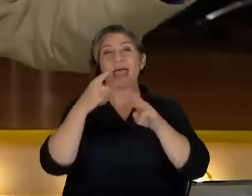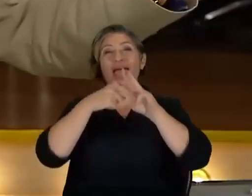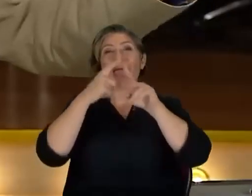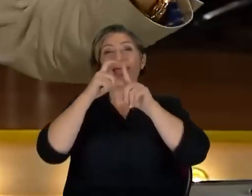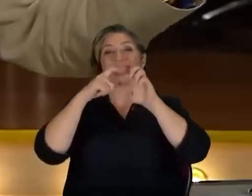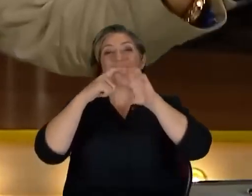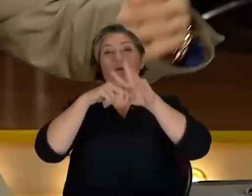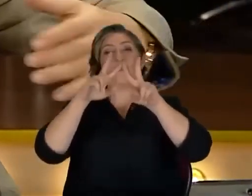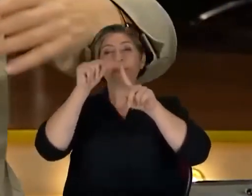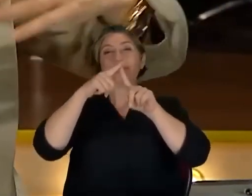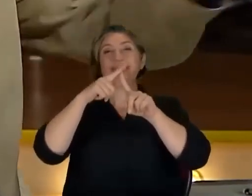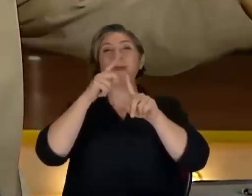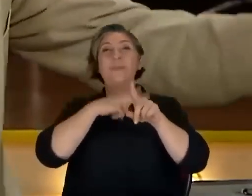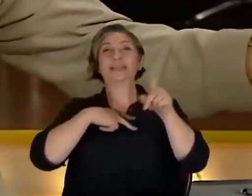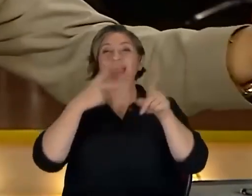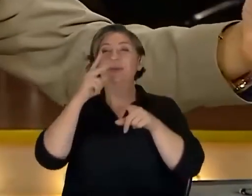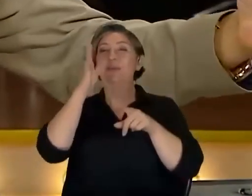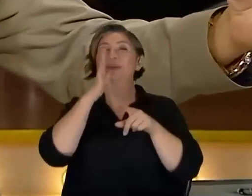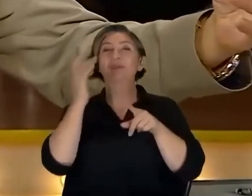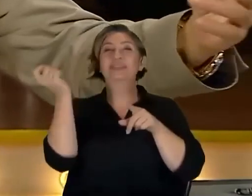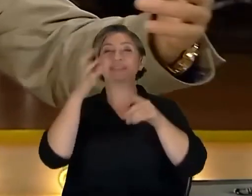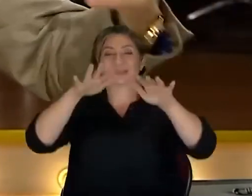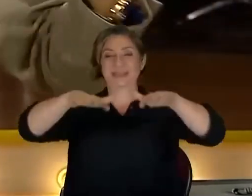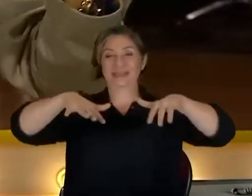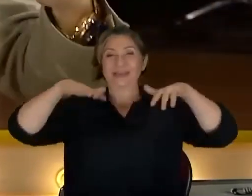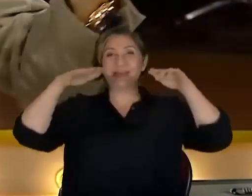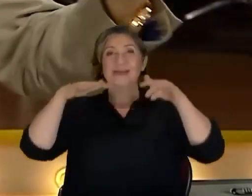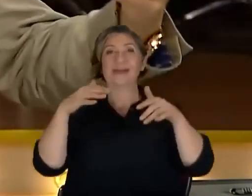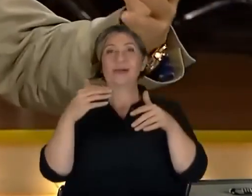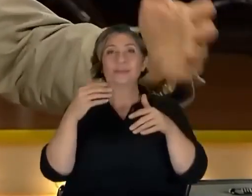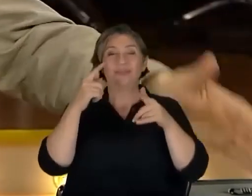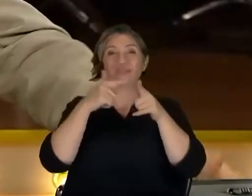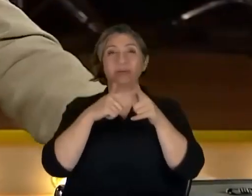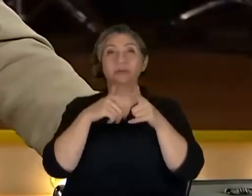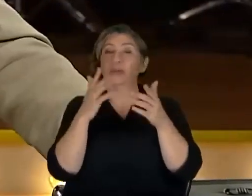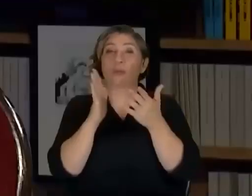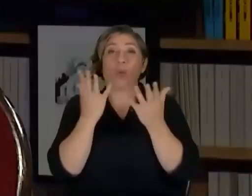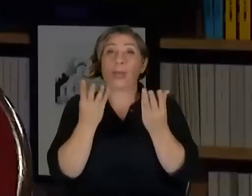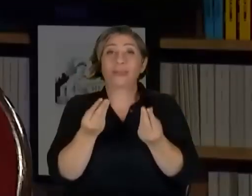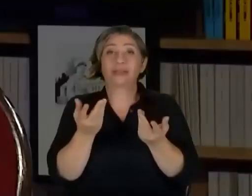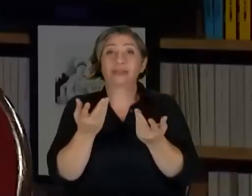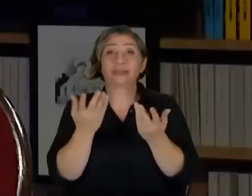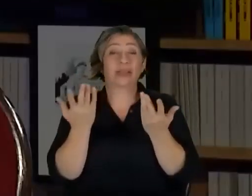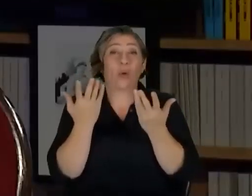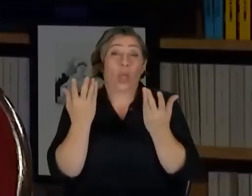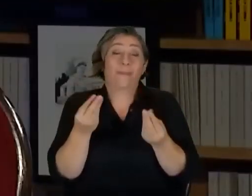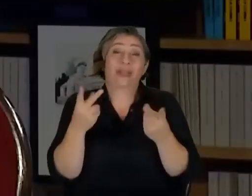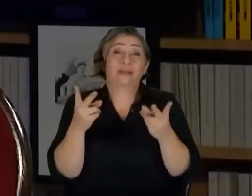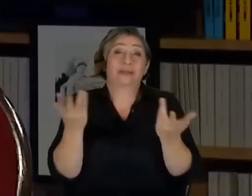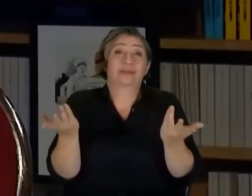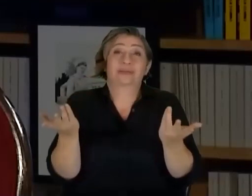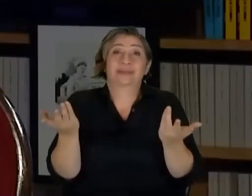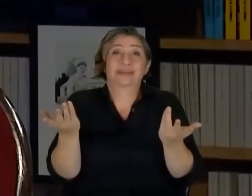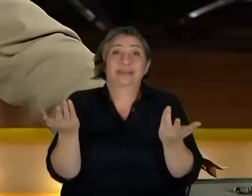Edremit Belediyesi'nde böyle mesela ya, 2500 kişi toplanmış. Vallahi bir bence neden olmasın? Neden olmasın? Neden olmasın? Neden